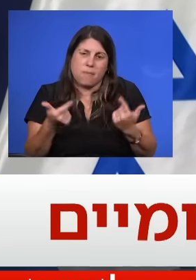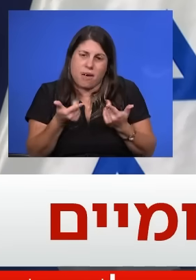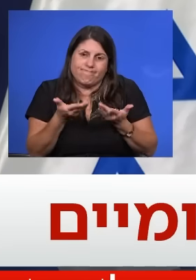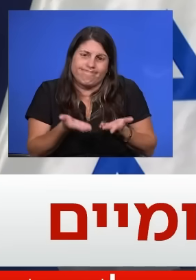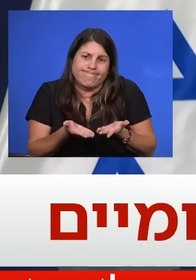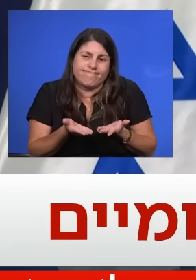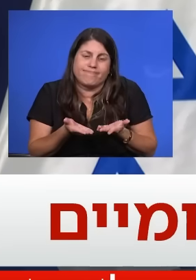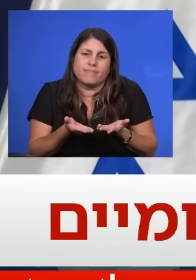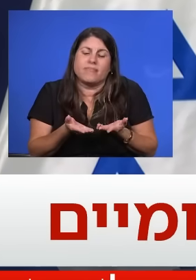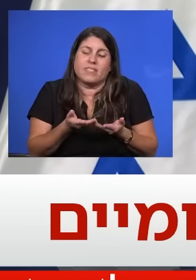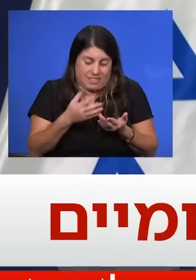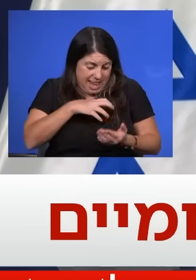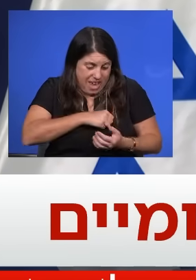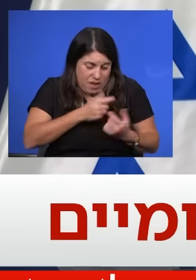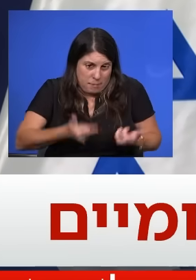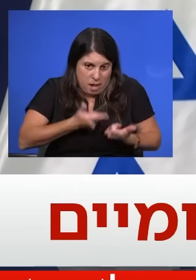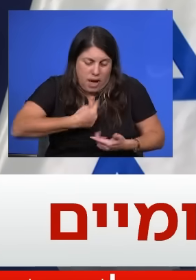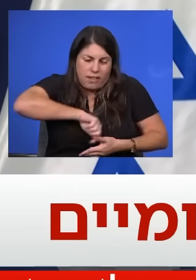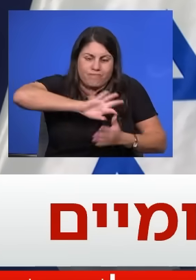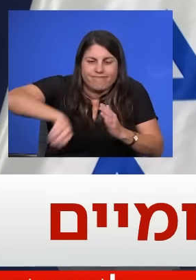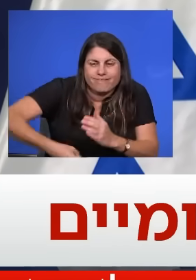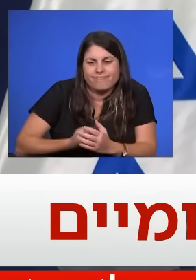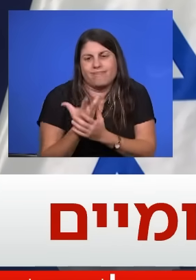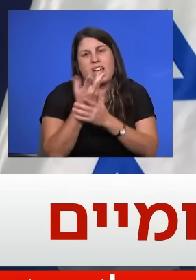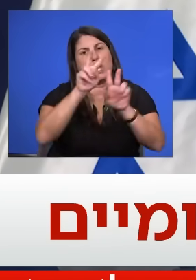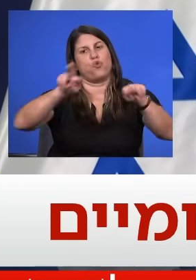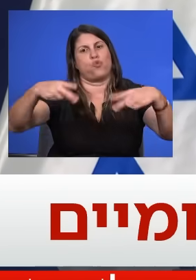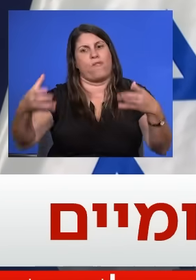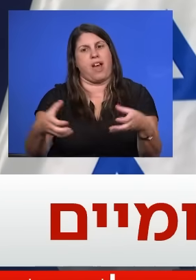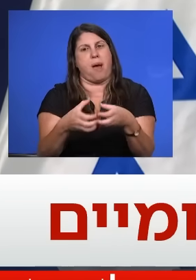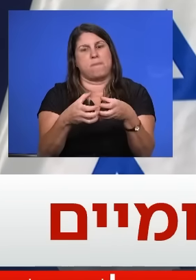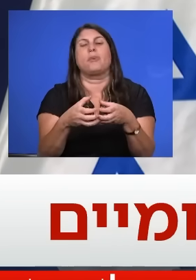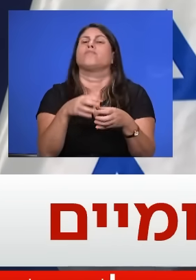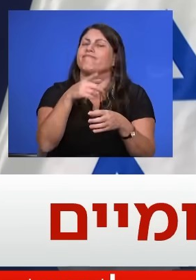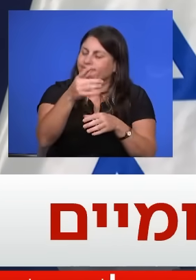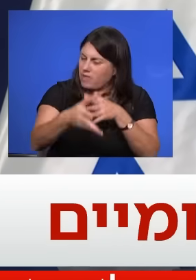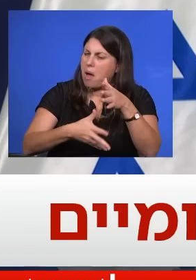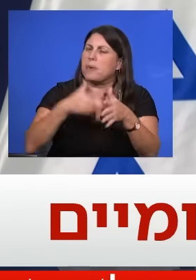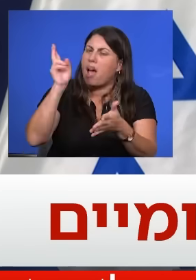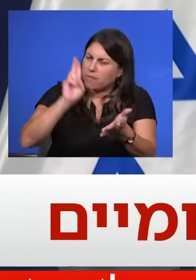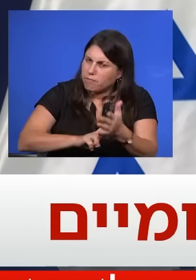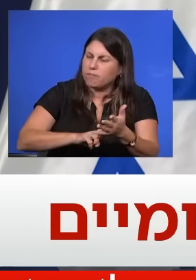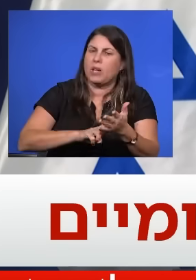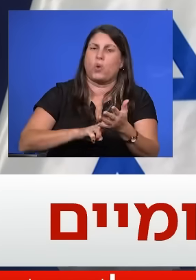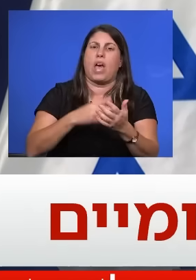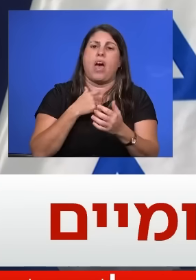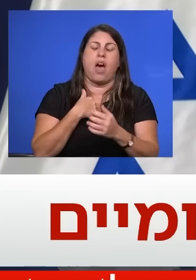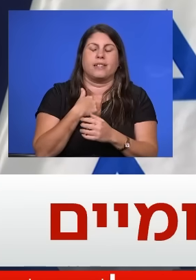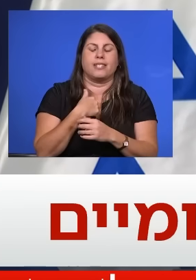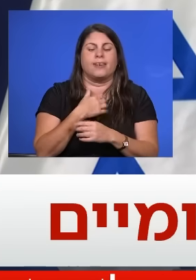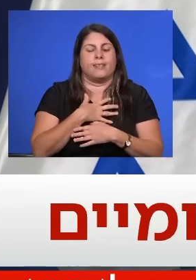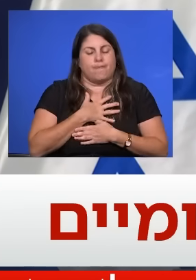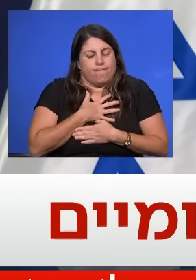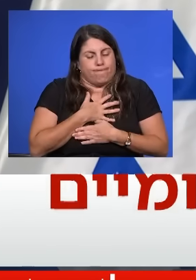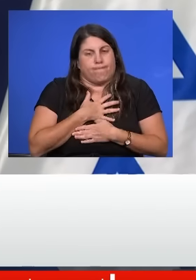ניוולד מחדש כעם. אין אמירה נכונה יותר. אני מרכין את ראשי בפני כל המשפחות